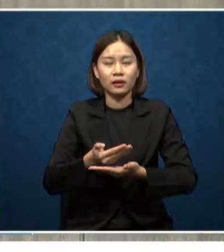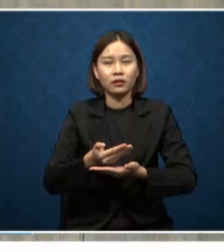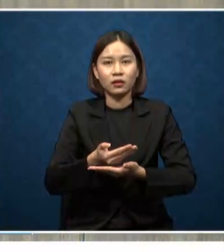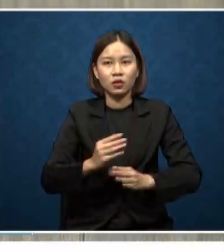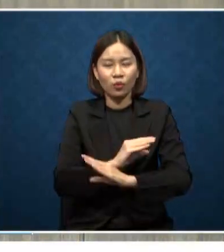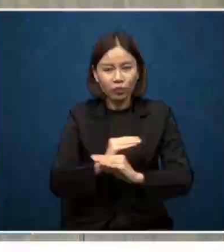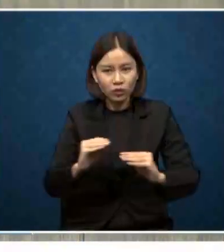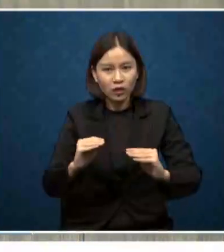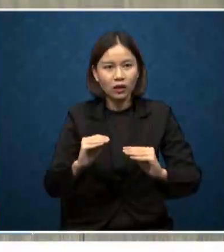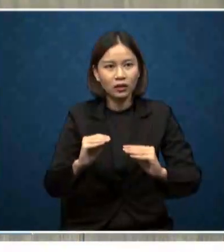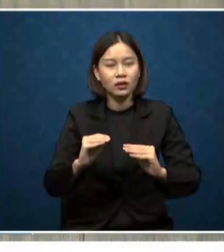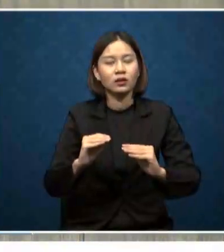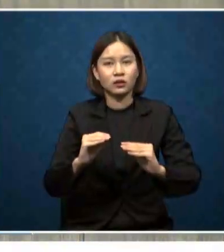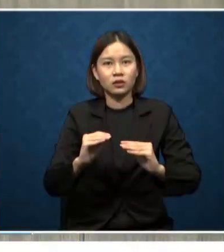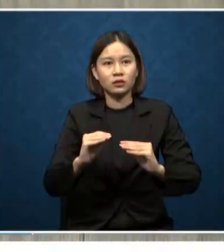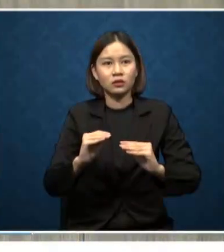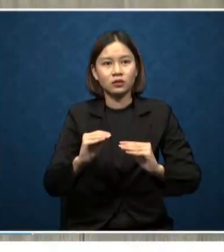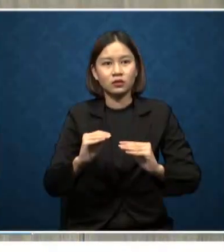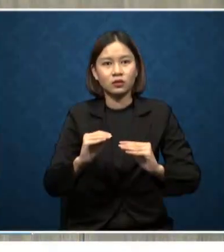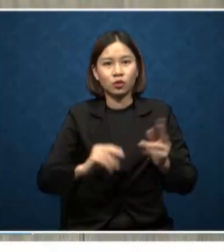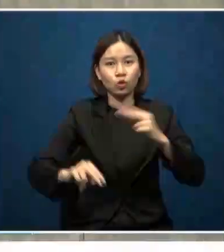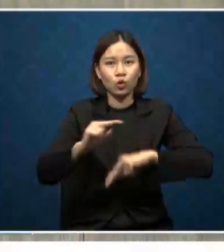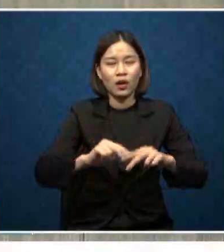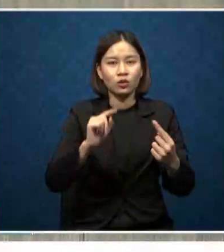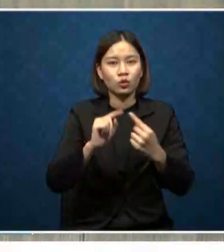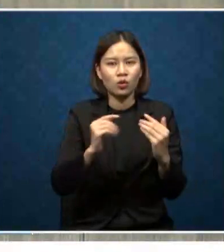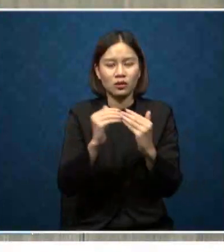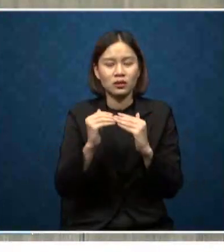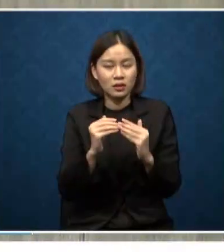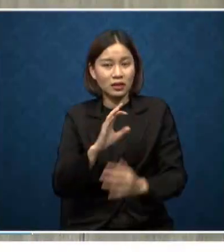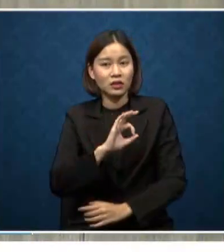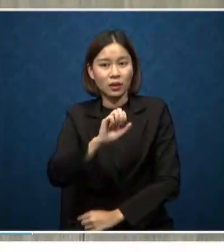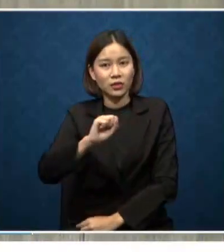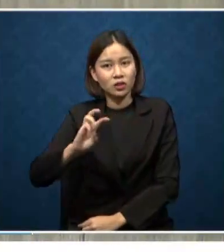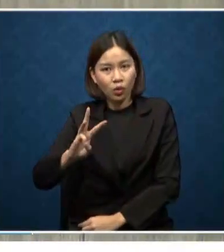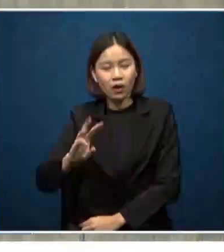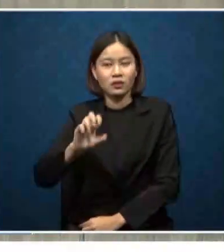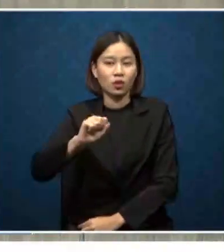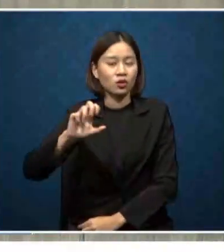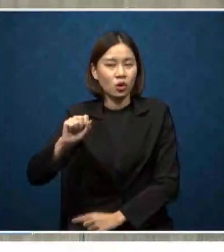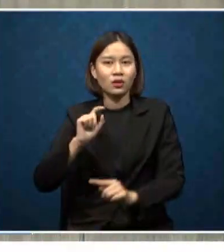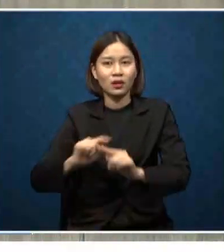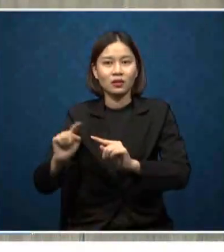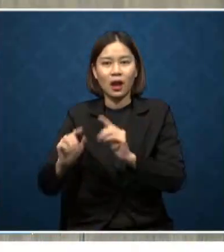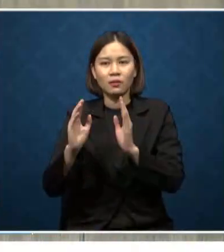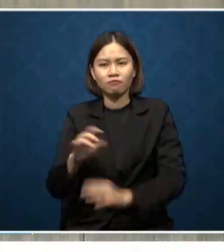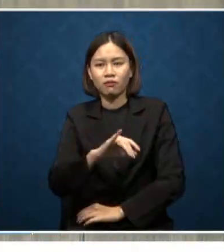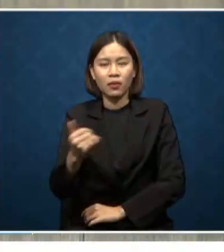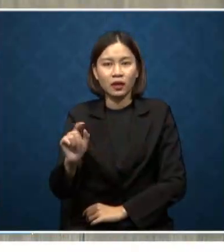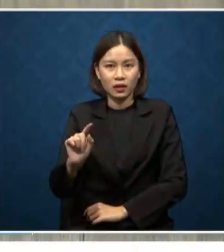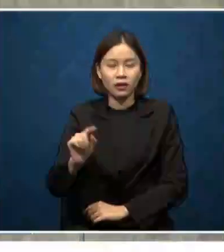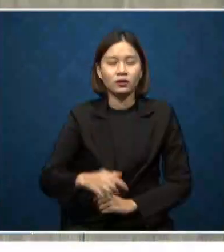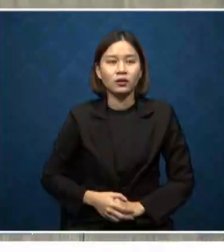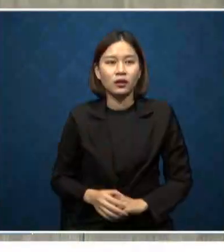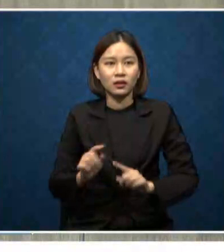ยากเห็นการไม่มีบทคุ้มกันของสมาชิกวุฒิสภาหรือสมาชิกสภาผู้แทนราษฎรบางกรณีก็ตาม